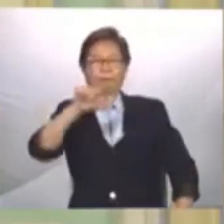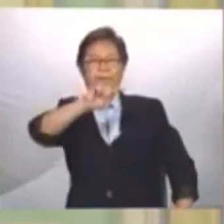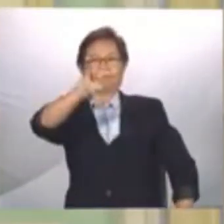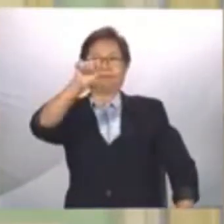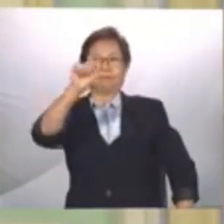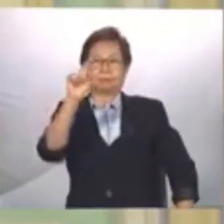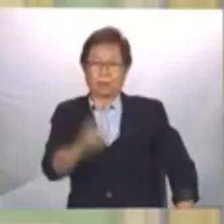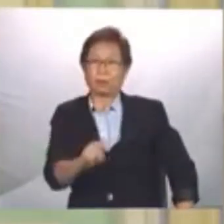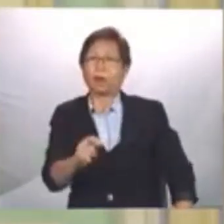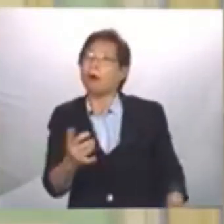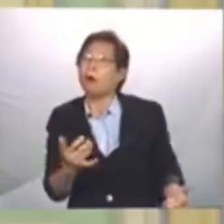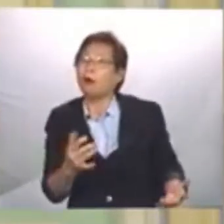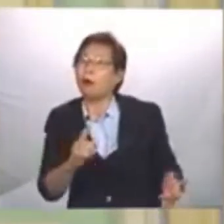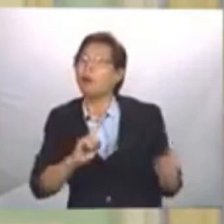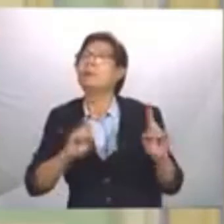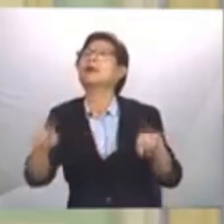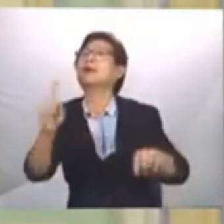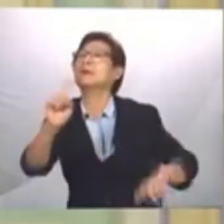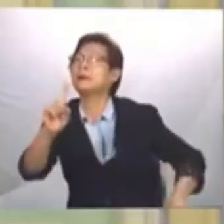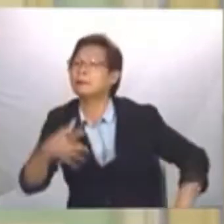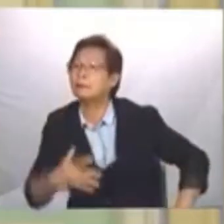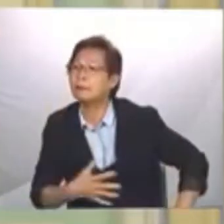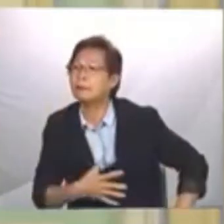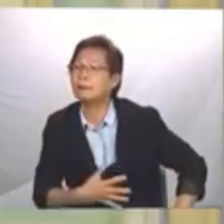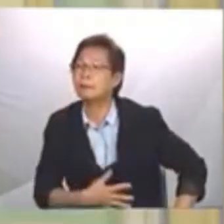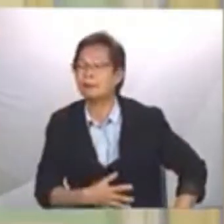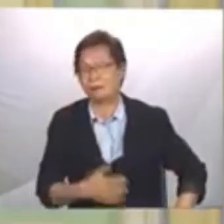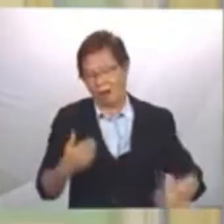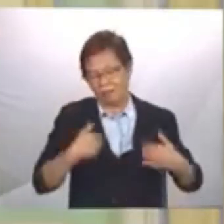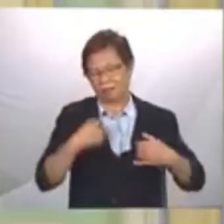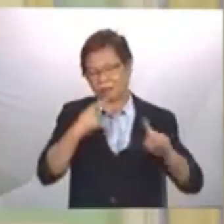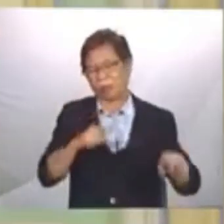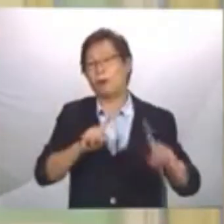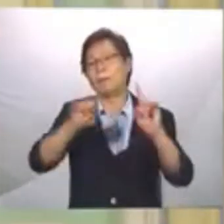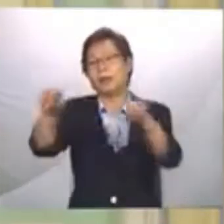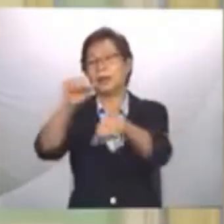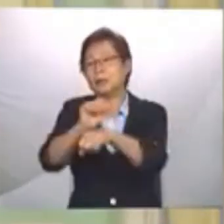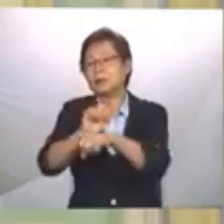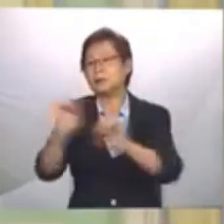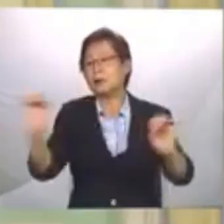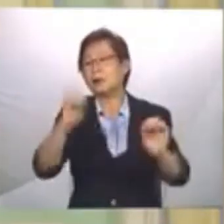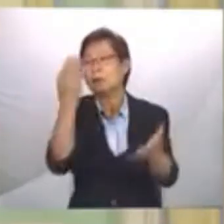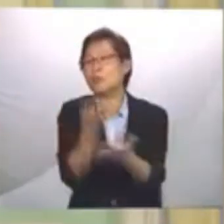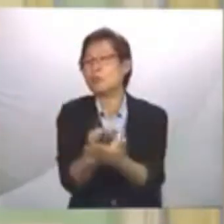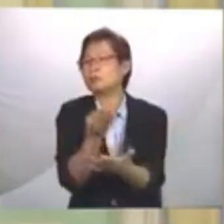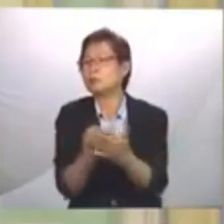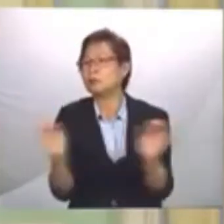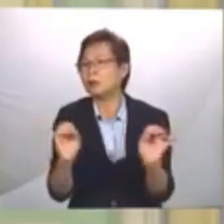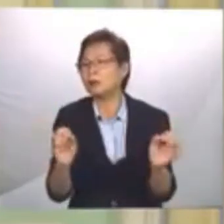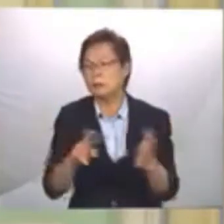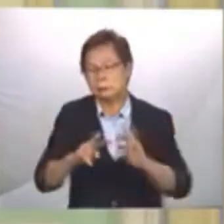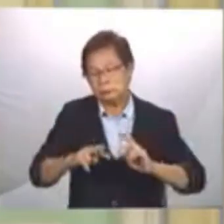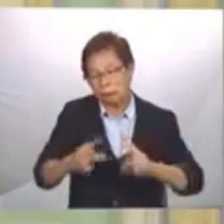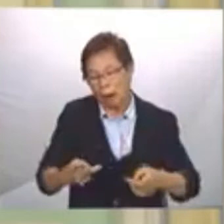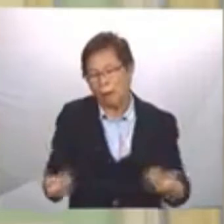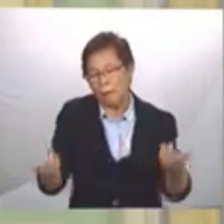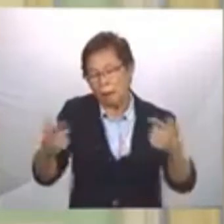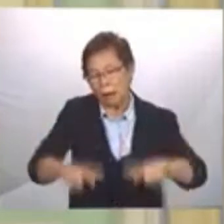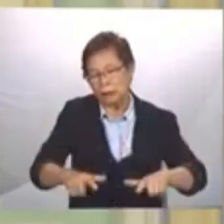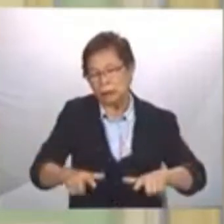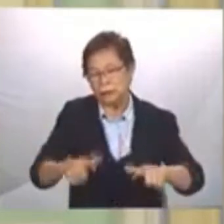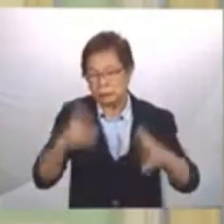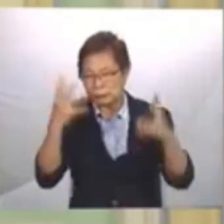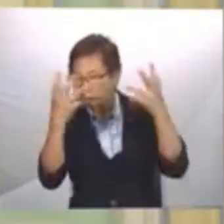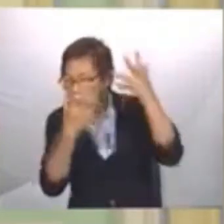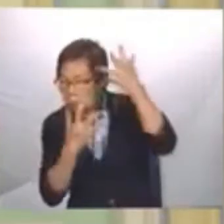ke mana? Ada jawab nak pergi kerja dan sebagainya. Tetapi tidak ada bukti Dan ini menyebabkan kadang-kadang berlaku sedikit